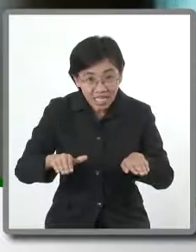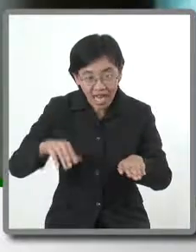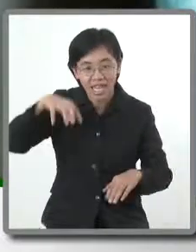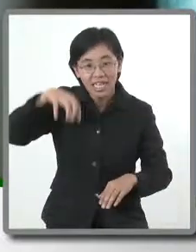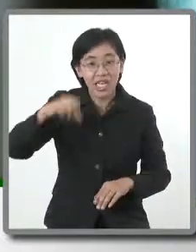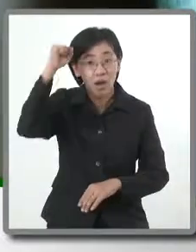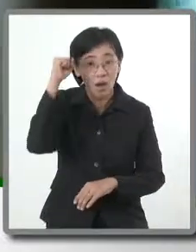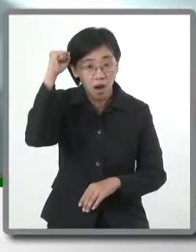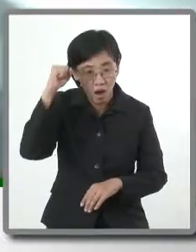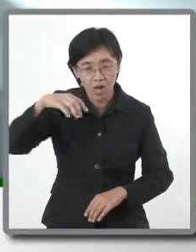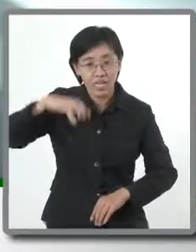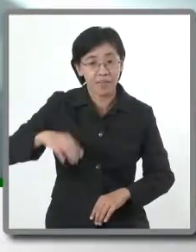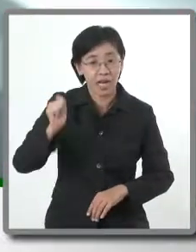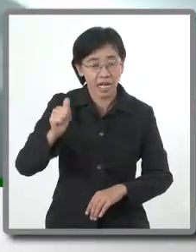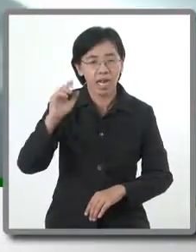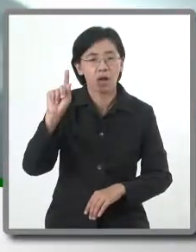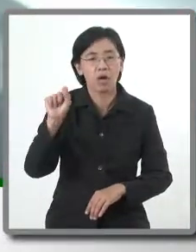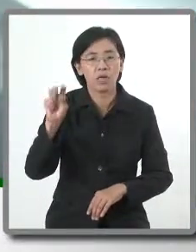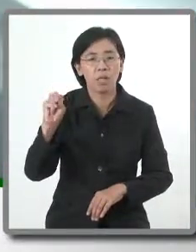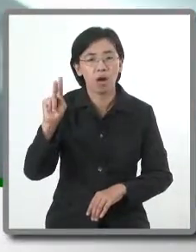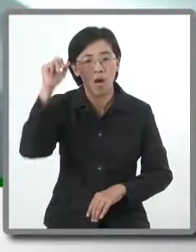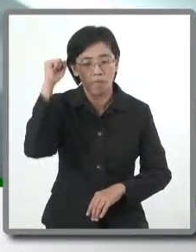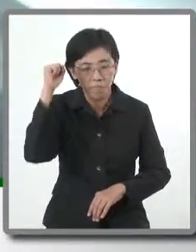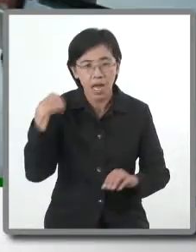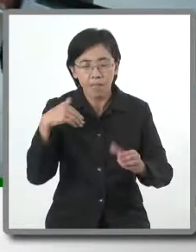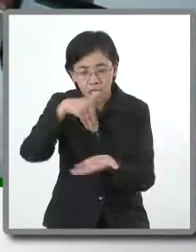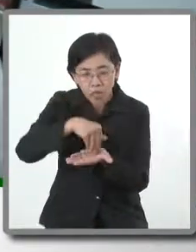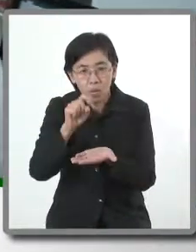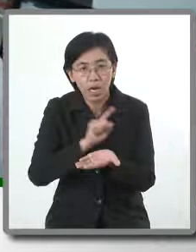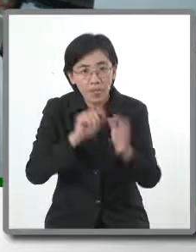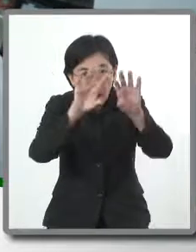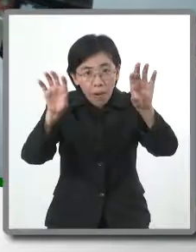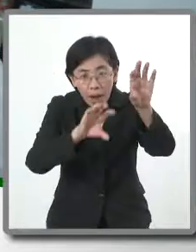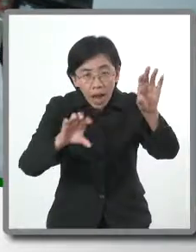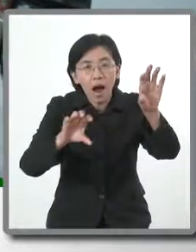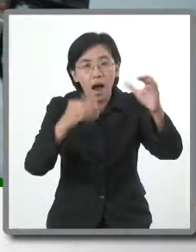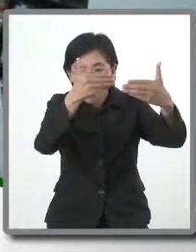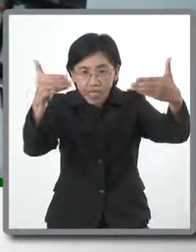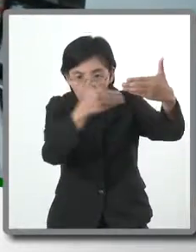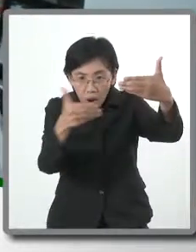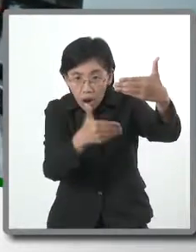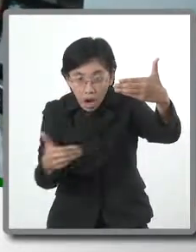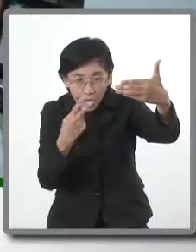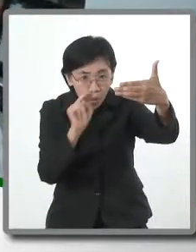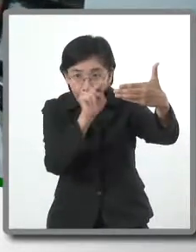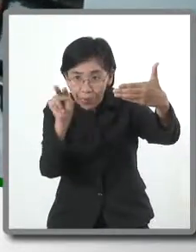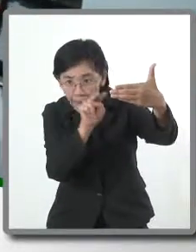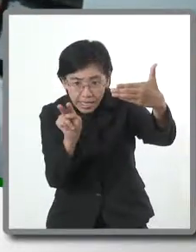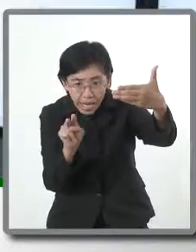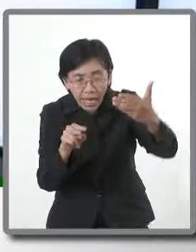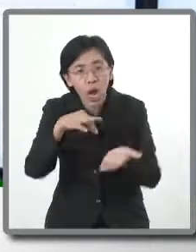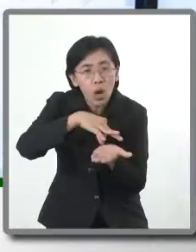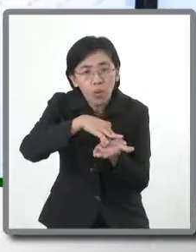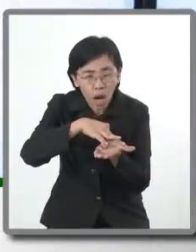ใหญ่ของขนส่งมวลชนเนี่ยก็จะมีศูนย์ควบคุมการเดินรถจะมีจอสามารถมอนิเตอร์ได้ว่าพิกัดรถอยู่ตรงไหนยัง